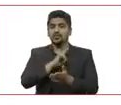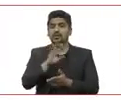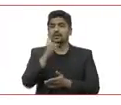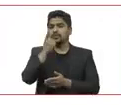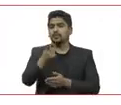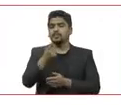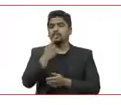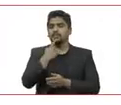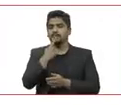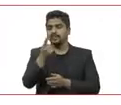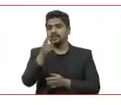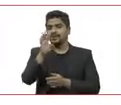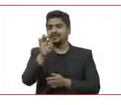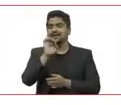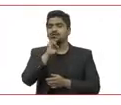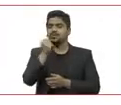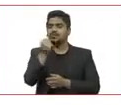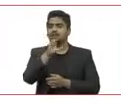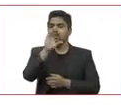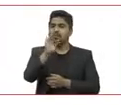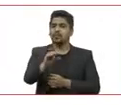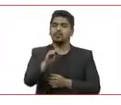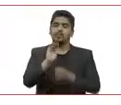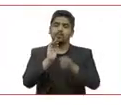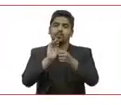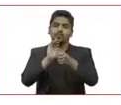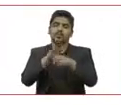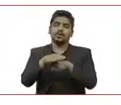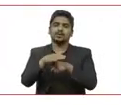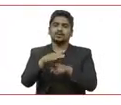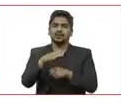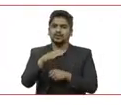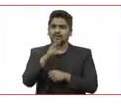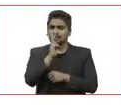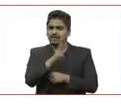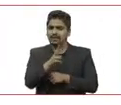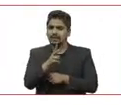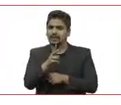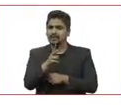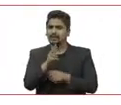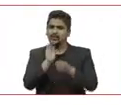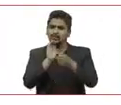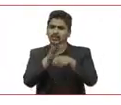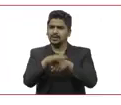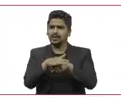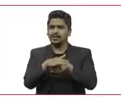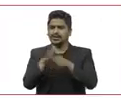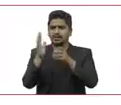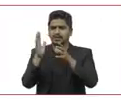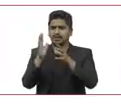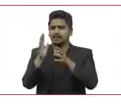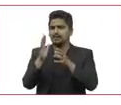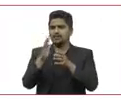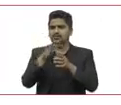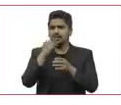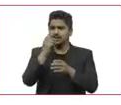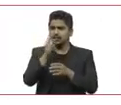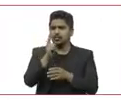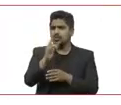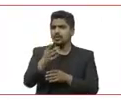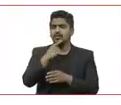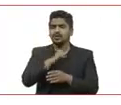र सङ्क्रमितहरू 40 वर्षभन्दा तलका बढी हुँदा चाहिँ कतै यतातिर बढी भार पर्ने त होइन भन्ने डर छ